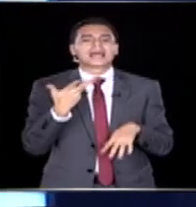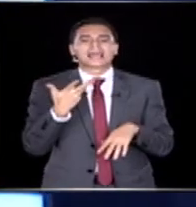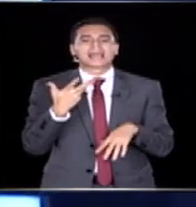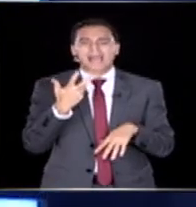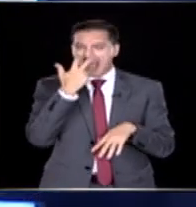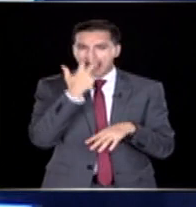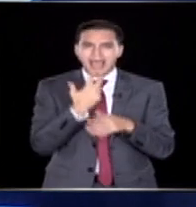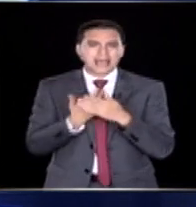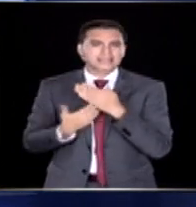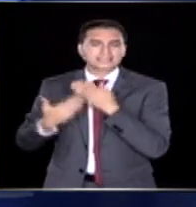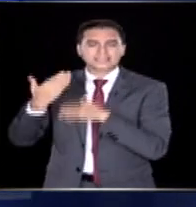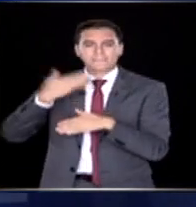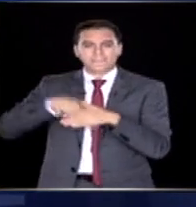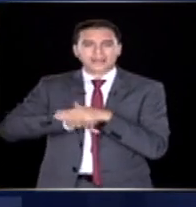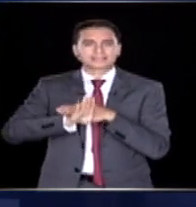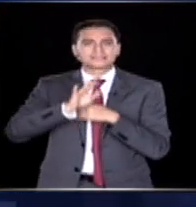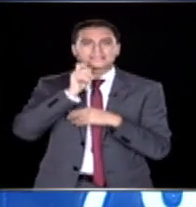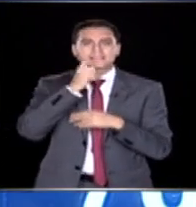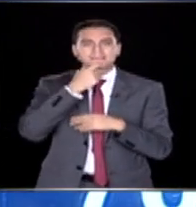تاريخ الميلاد